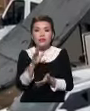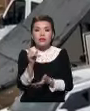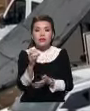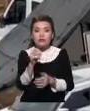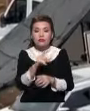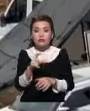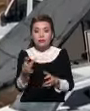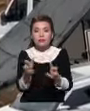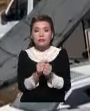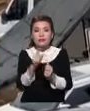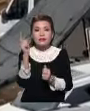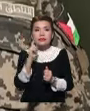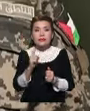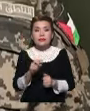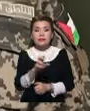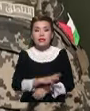заложниками израильской стороны конфликта.